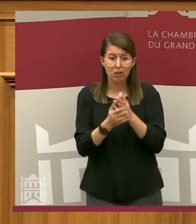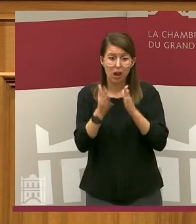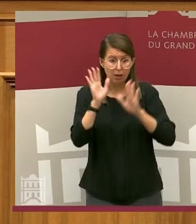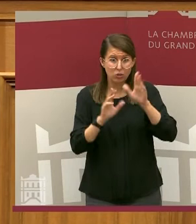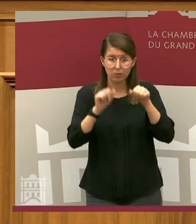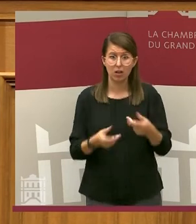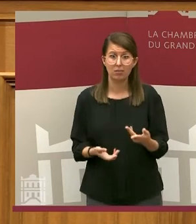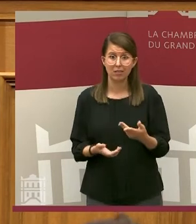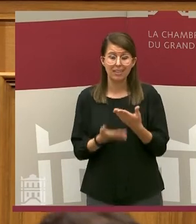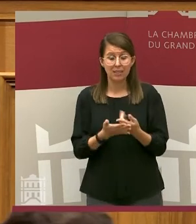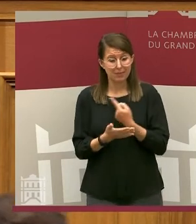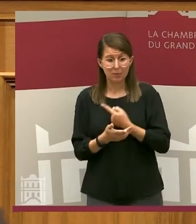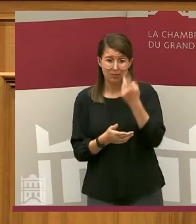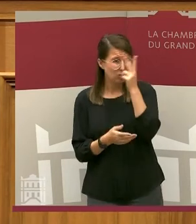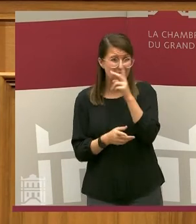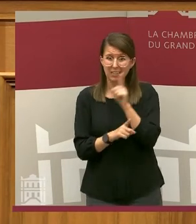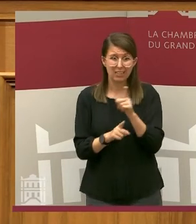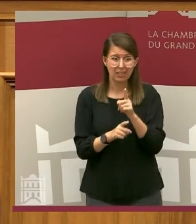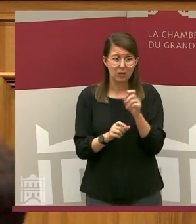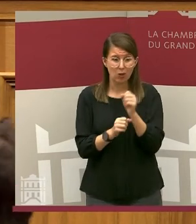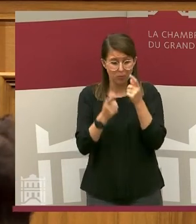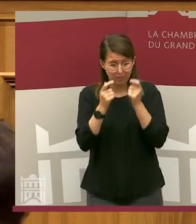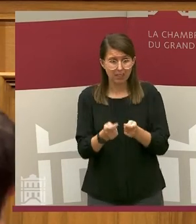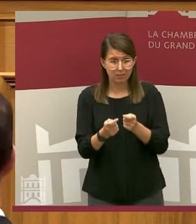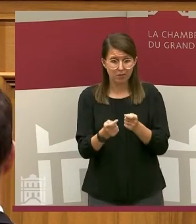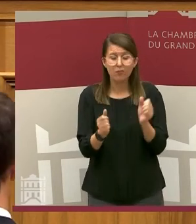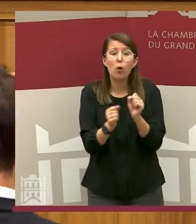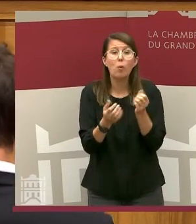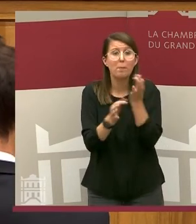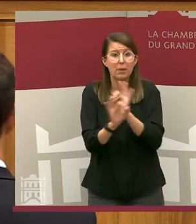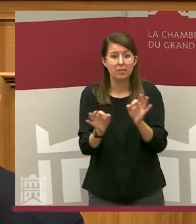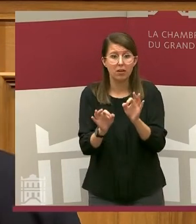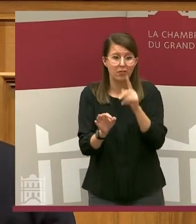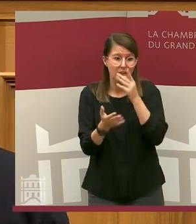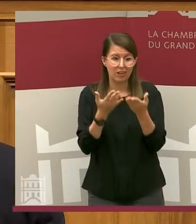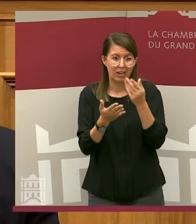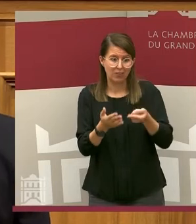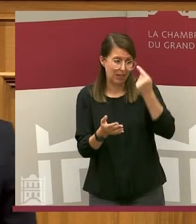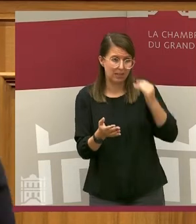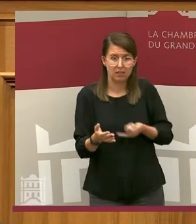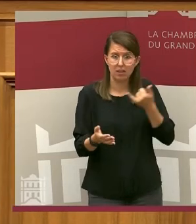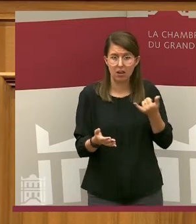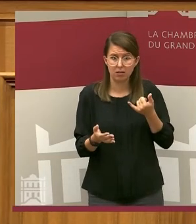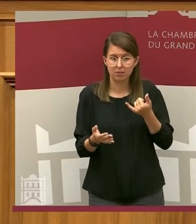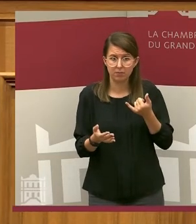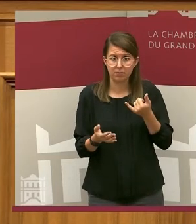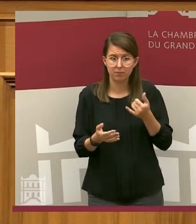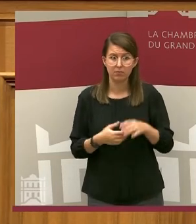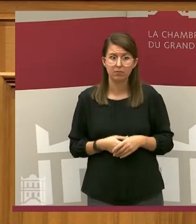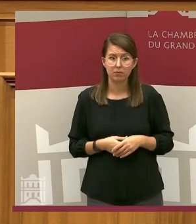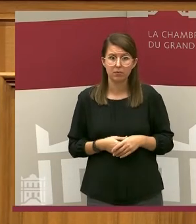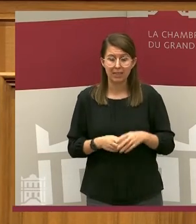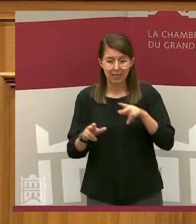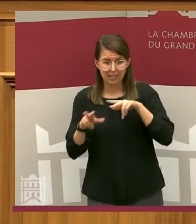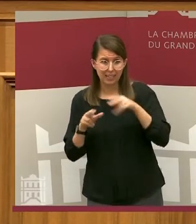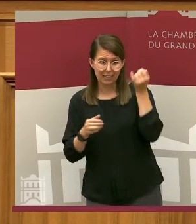nicht wirklich, wo Propos die Lofier Leute besser sollen sein, wie die für ein Jahr. Schon darf ich einfach mal die Regierung präsentiert